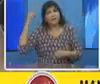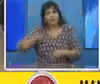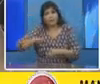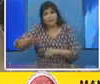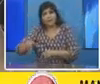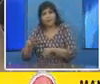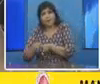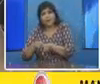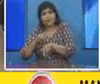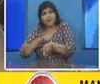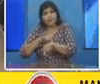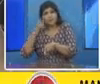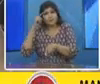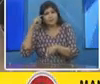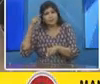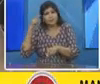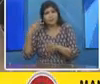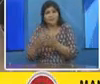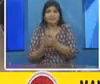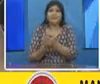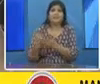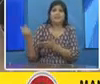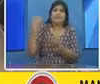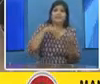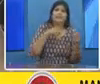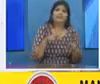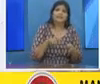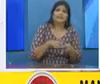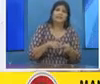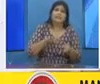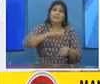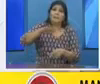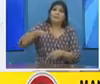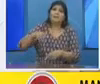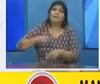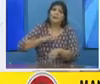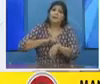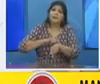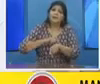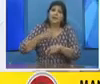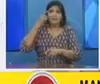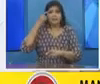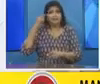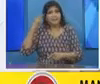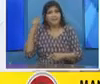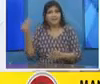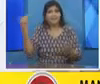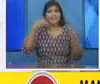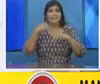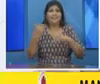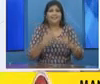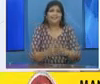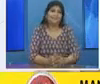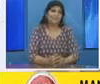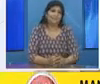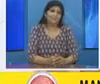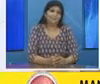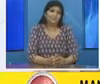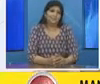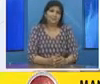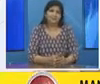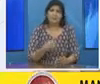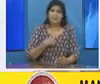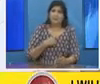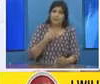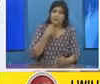में लौट गए। कितनों को ही अपने बचपन के दिन याद आ गए। मैं